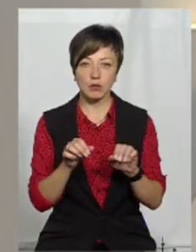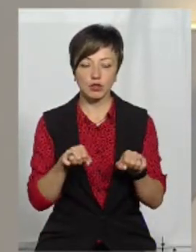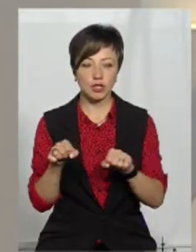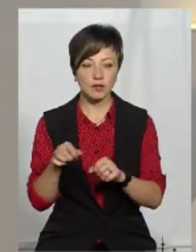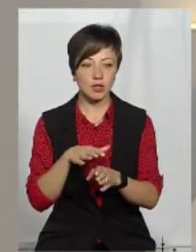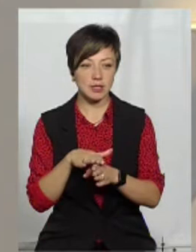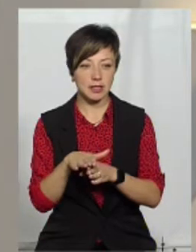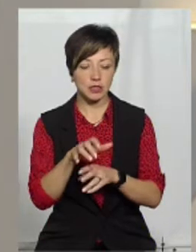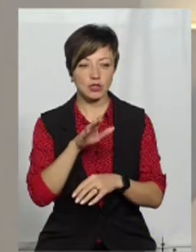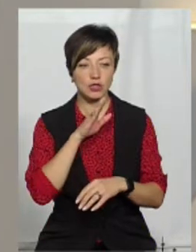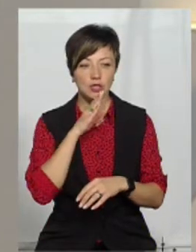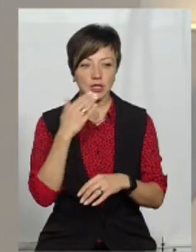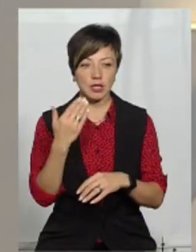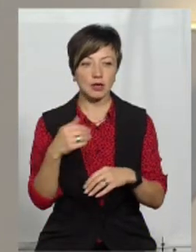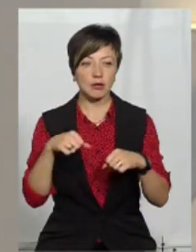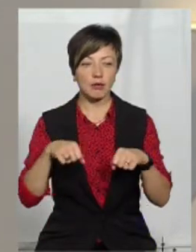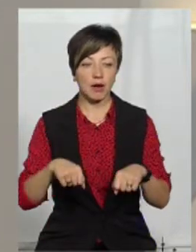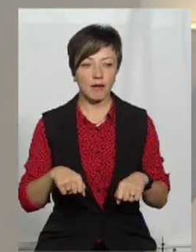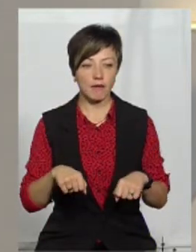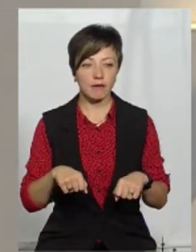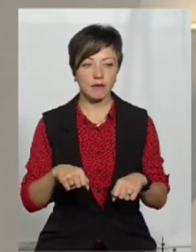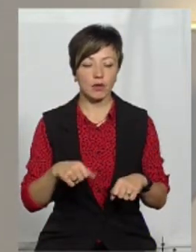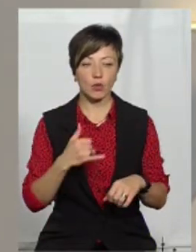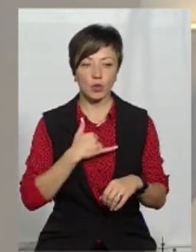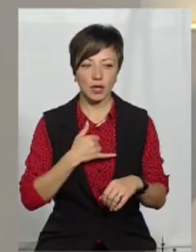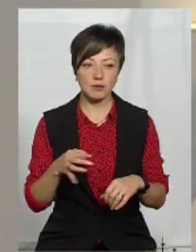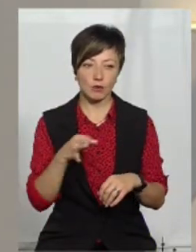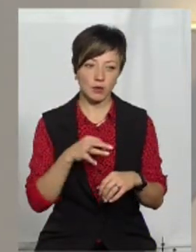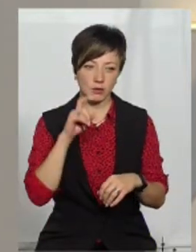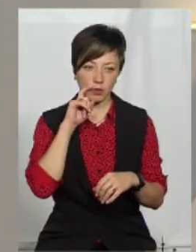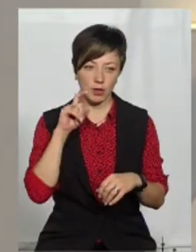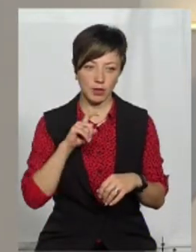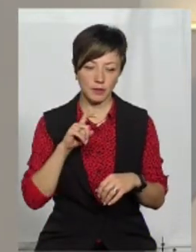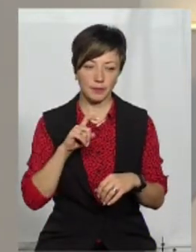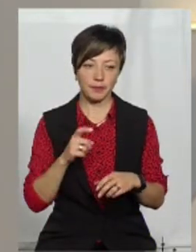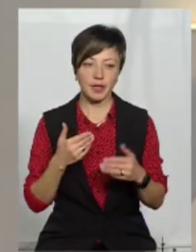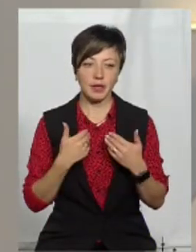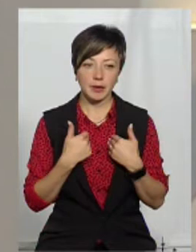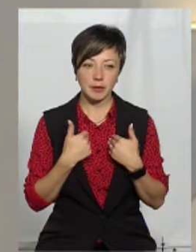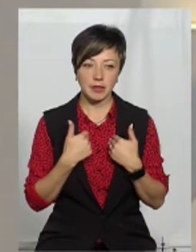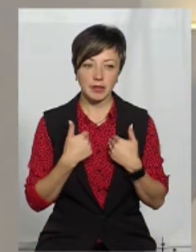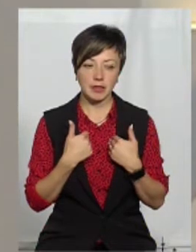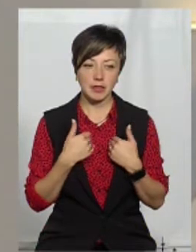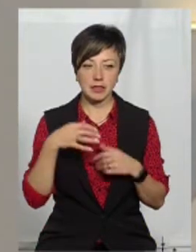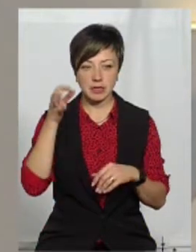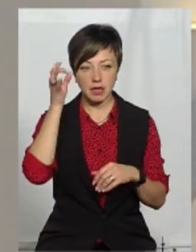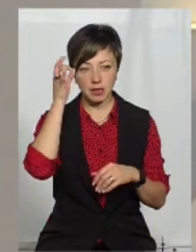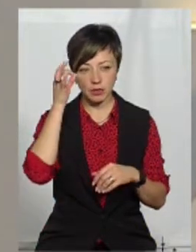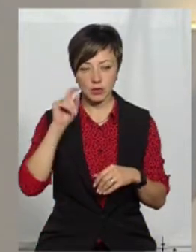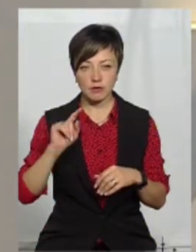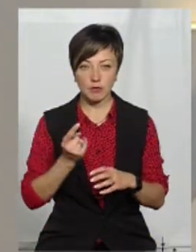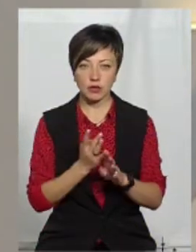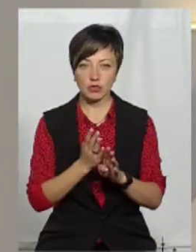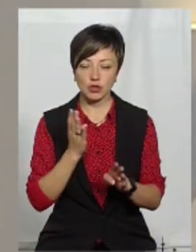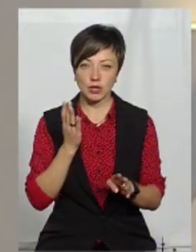реалізації жінки і її прав в нас в області, в цілому країні. І мені тут згадується, в першу чергу,